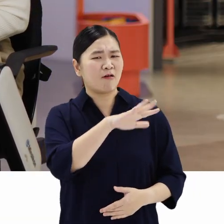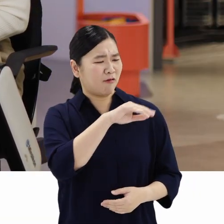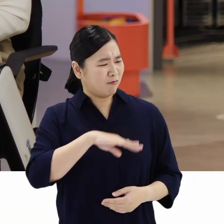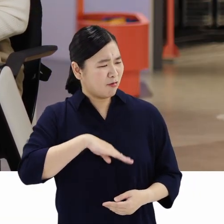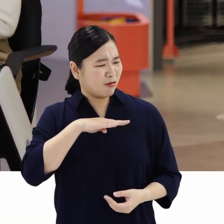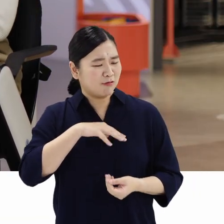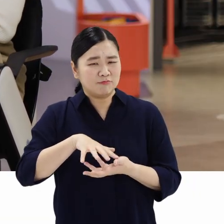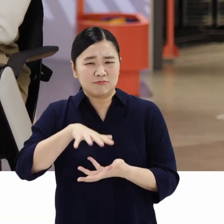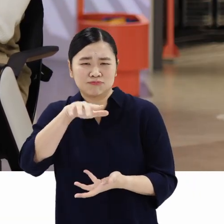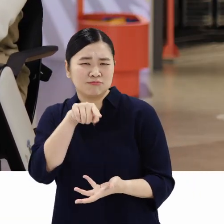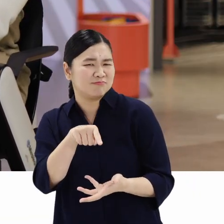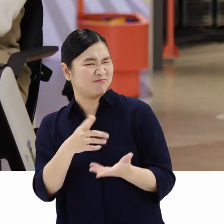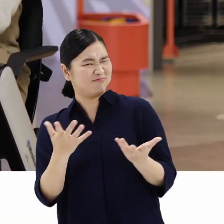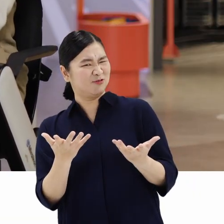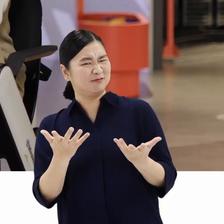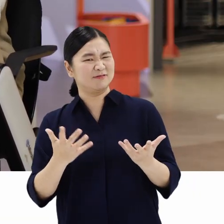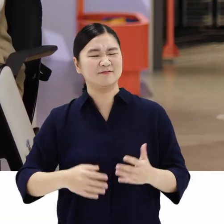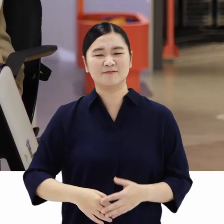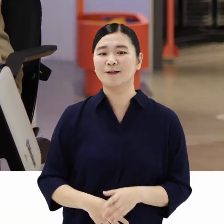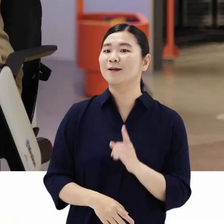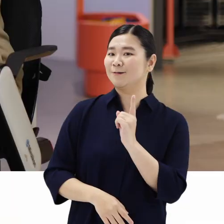老いって何？